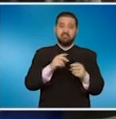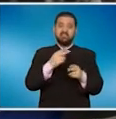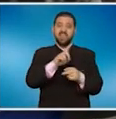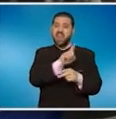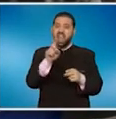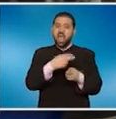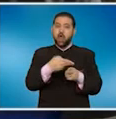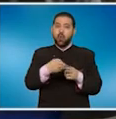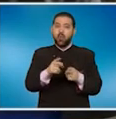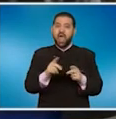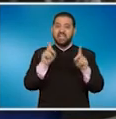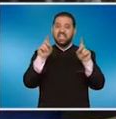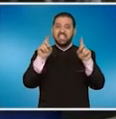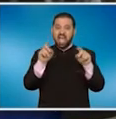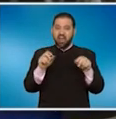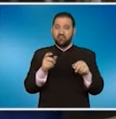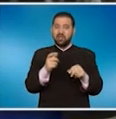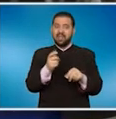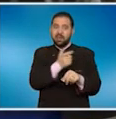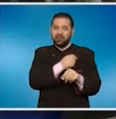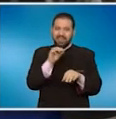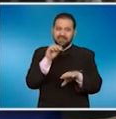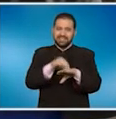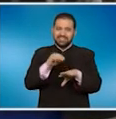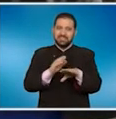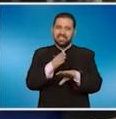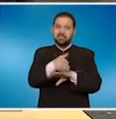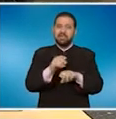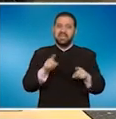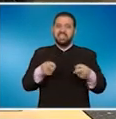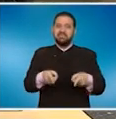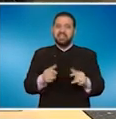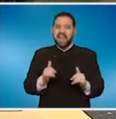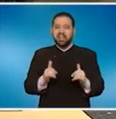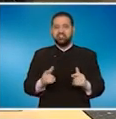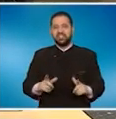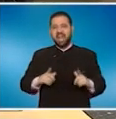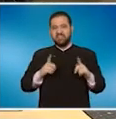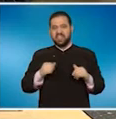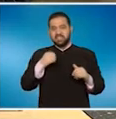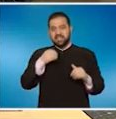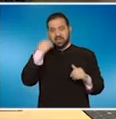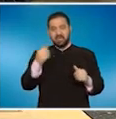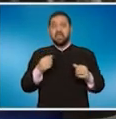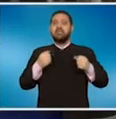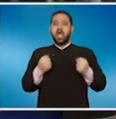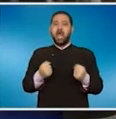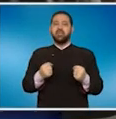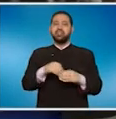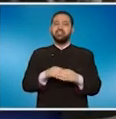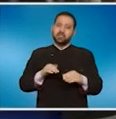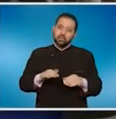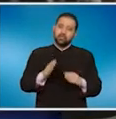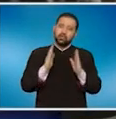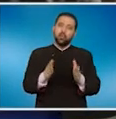fi cumva receptate, percepute indirect prin aceste realități. Când te angajezi pe calul lui Dumnezeu,